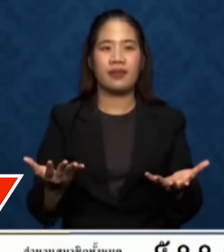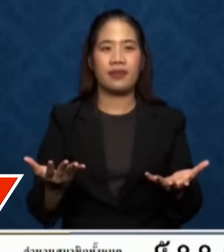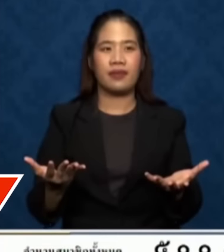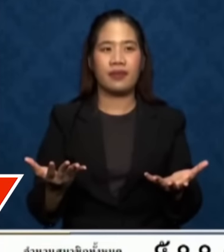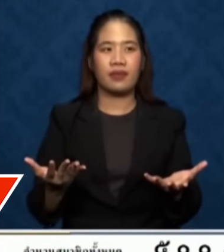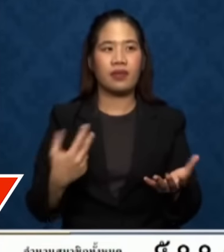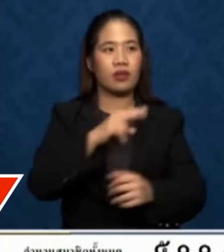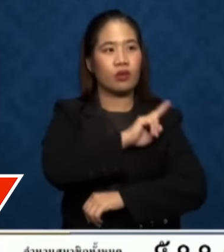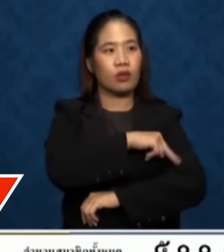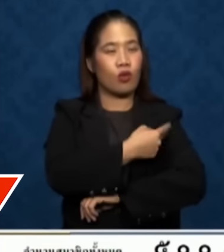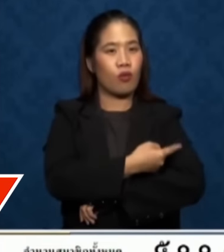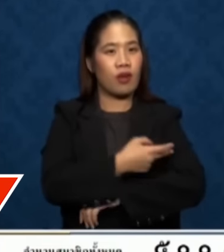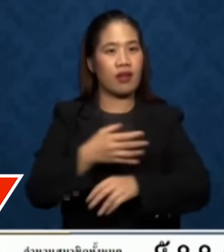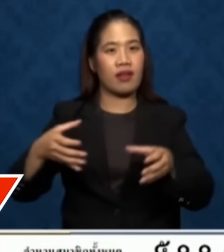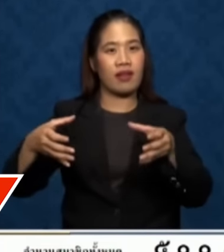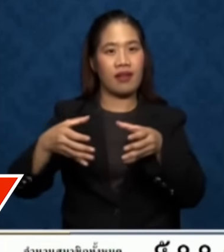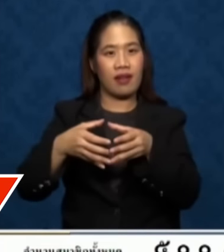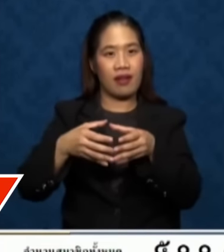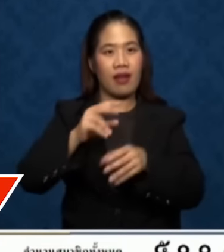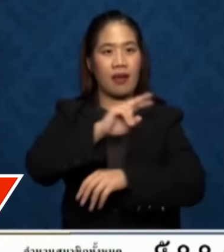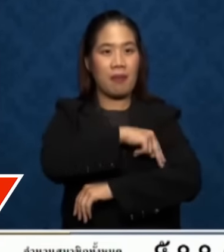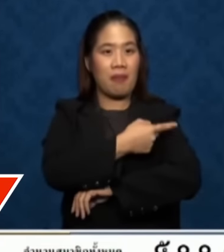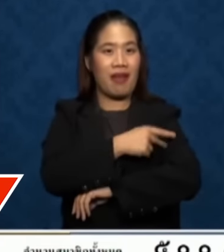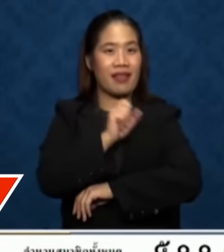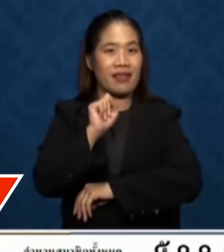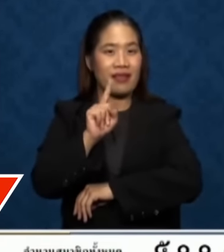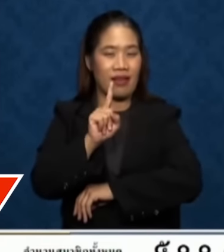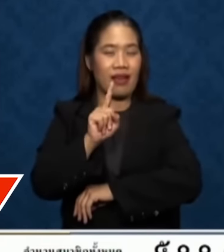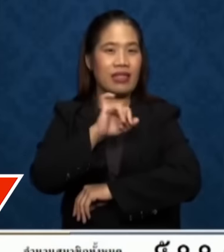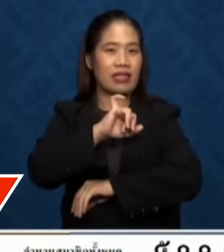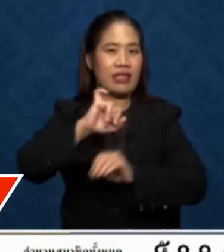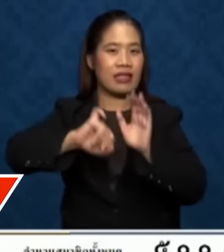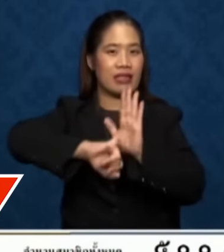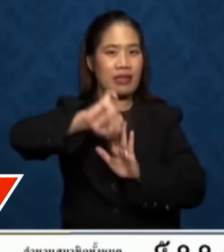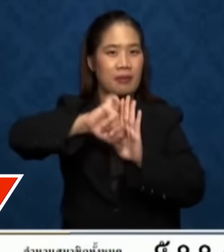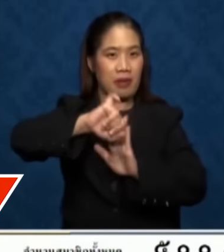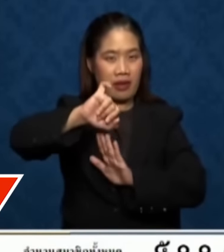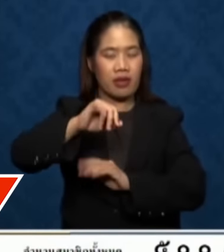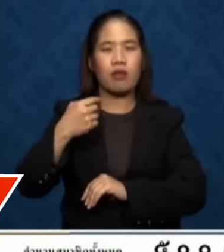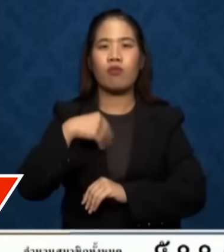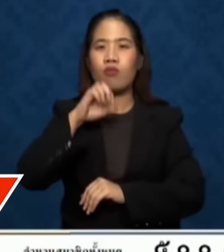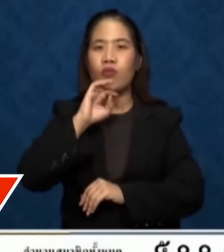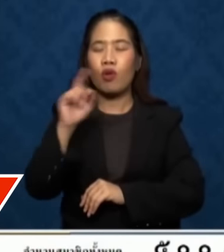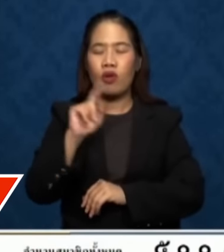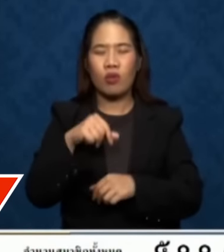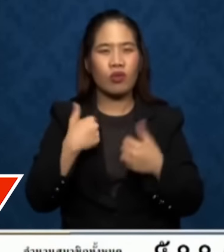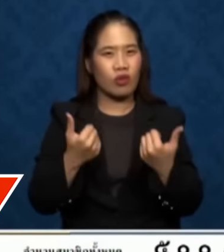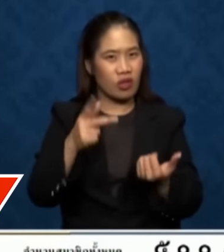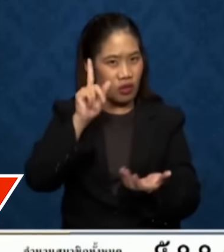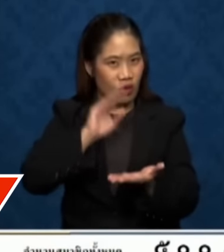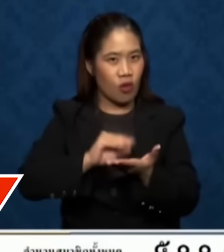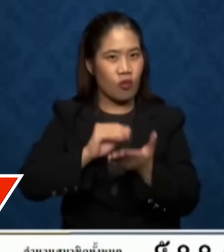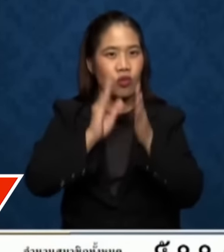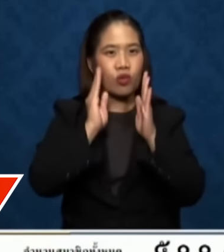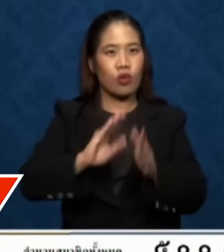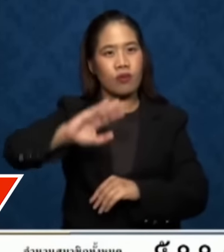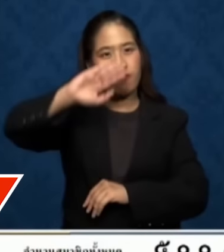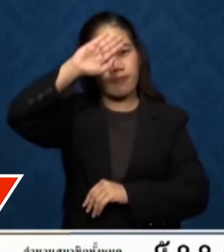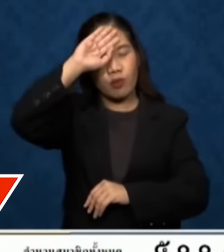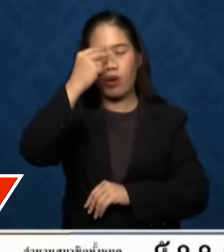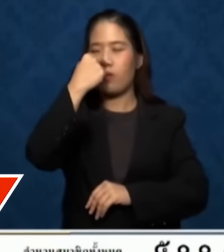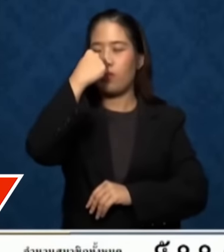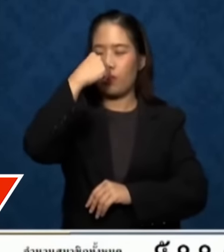รงพยาบาลคณะแพทยศาสตร์มหาวิทยาลัยเชียงใหม่ค่ะก็ได้ให้ข้อมูลว่าขณะนี้มีผู้ป่วยทางเดินหายใจมาก